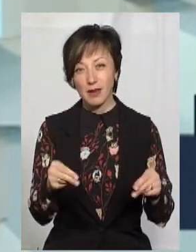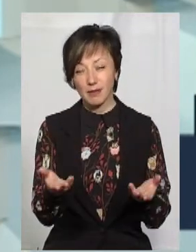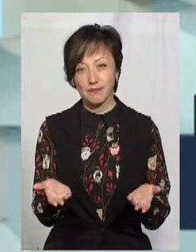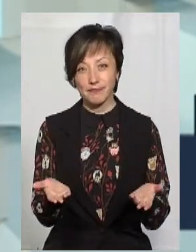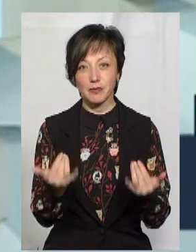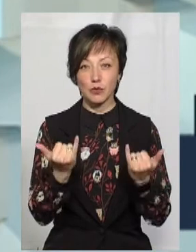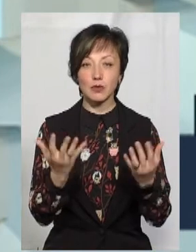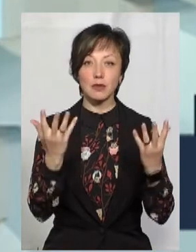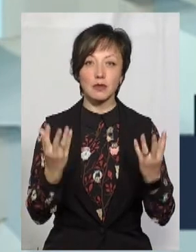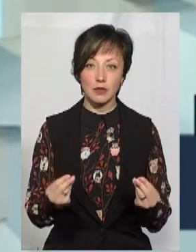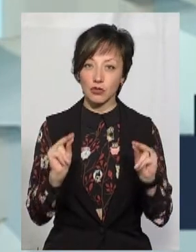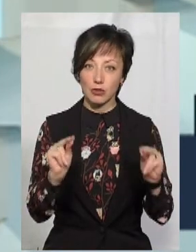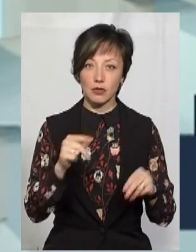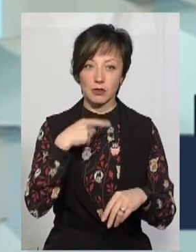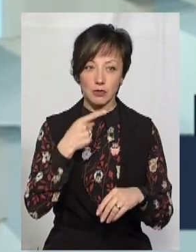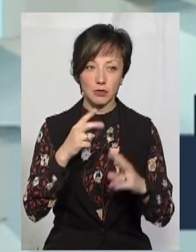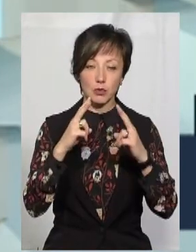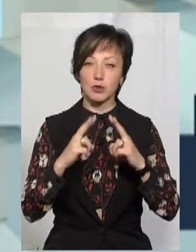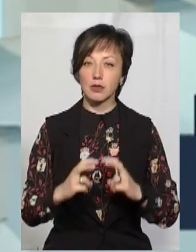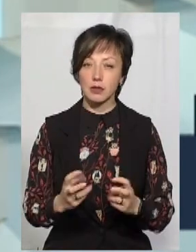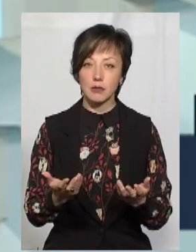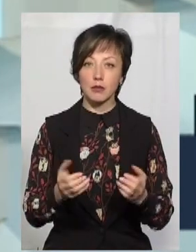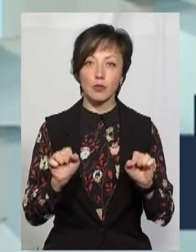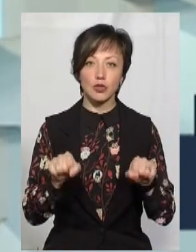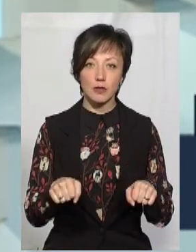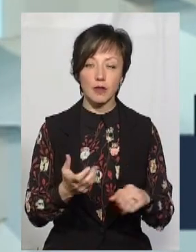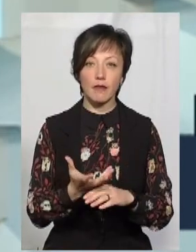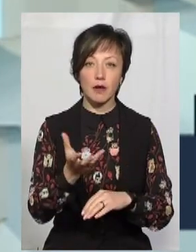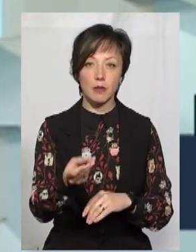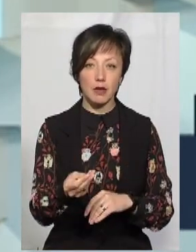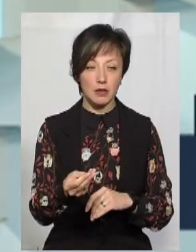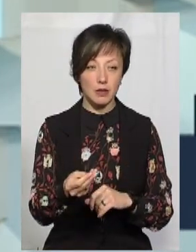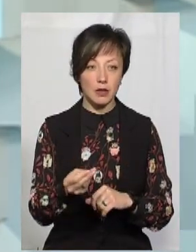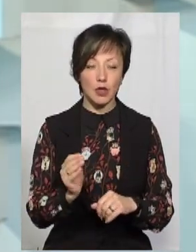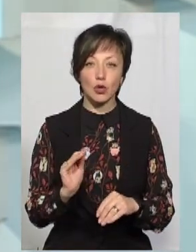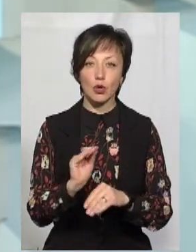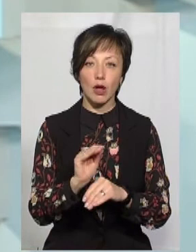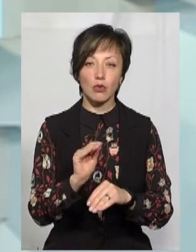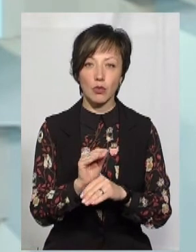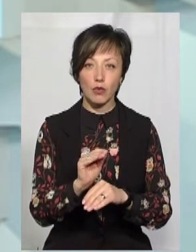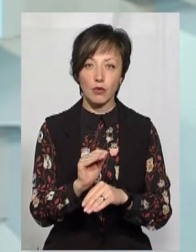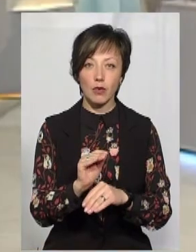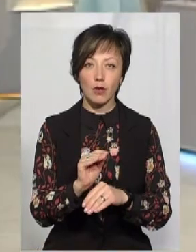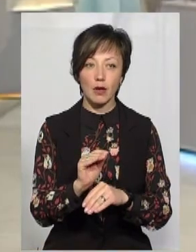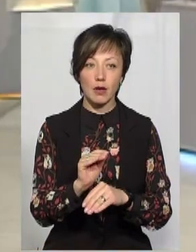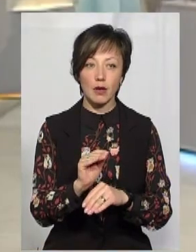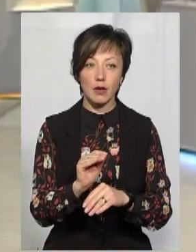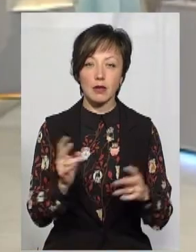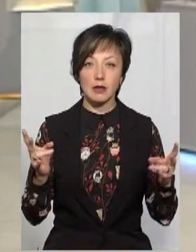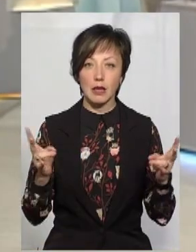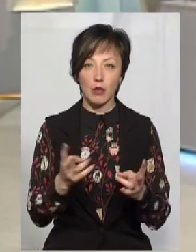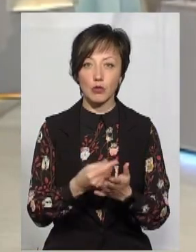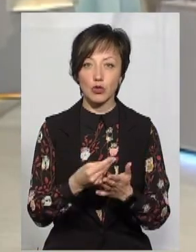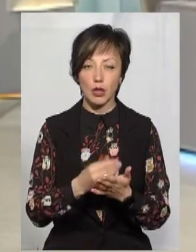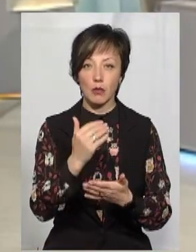обіцяють, ну, на сьогоднішній день, я чесно вам скажу, ми розглядаємо можливість виплати додаткової надбавки, але для цього потрібна бюджетна програма, зараз